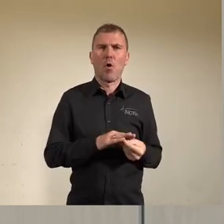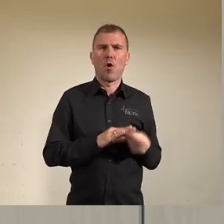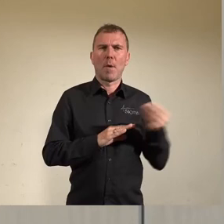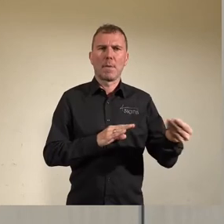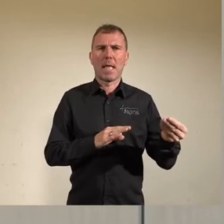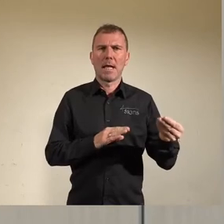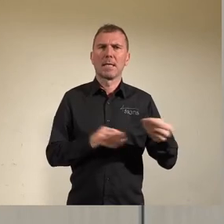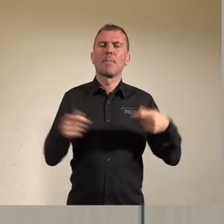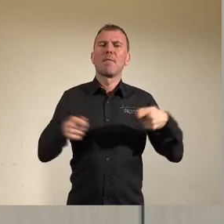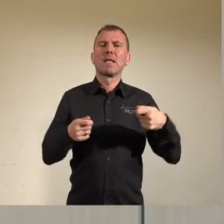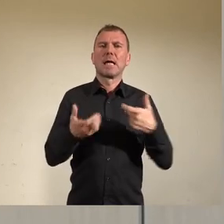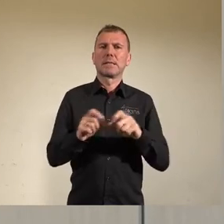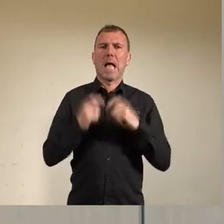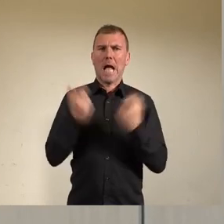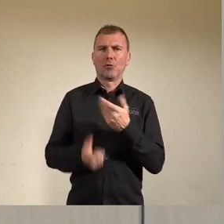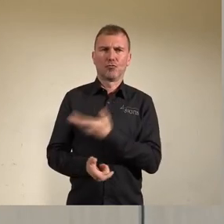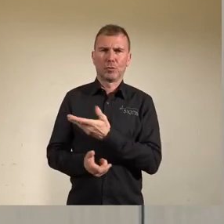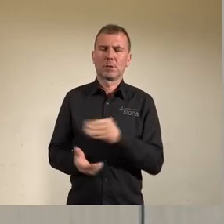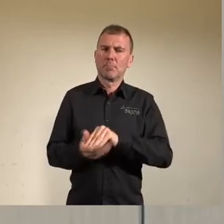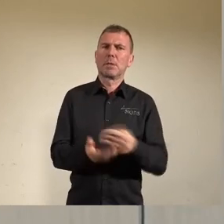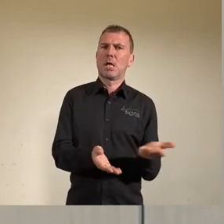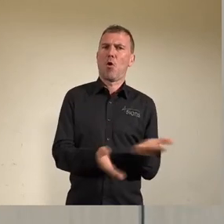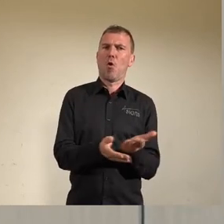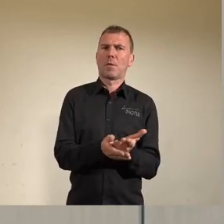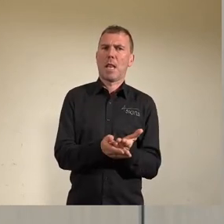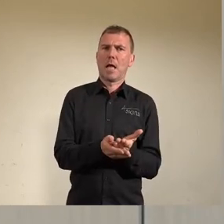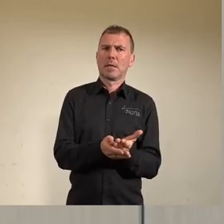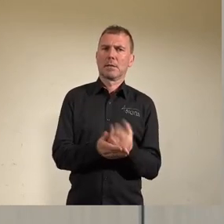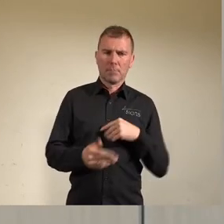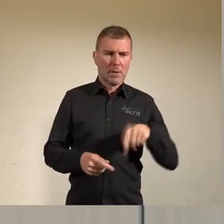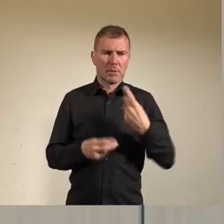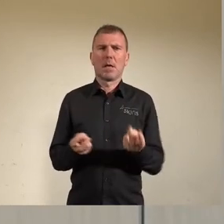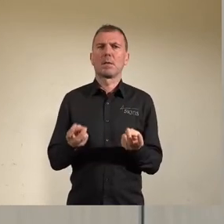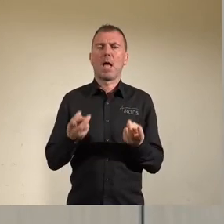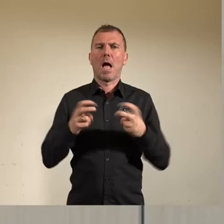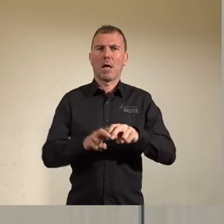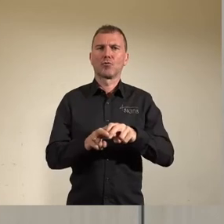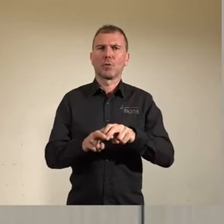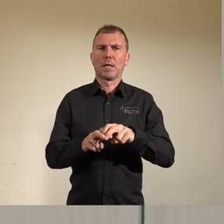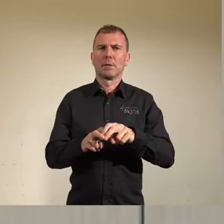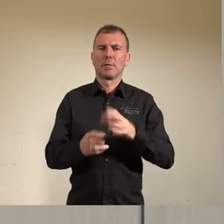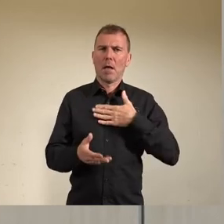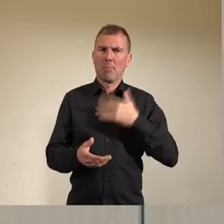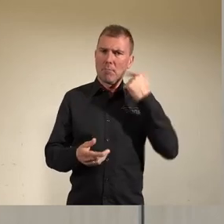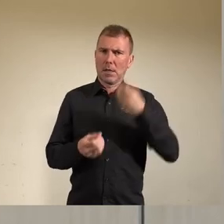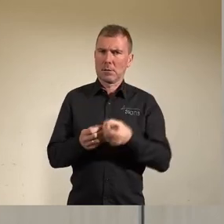dann nochmal im Finanzausschuss und mit den Unterlagen, die wir zur Verfügung gestellt haben gestern.